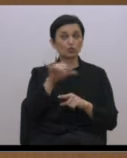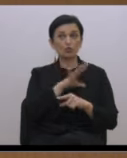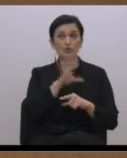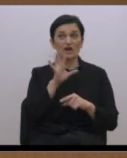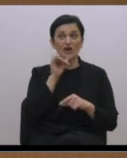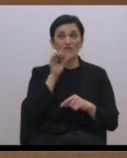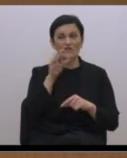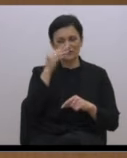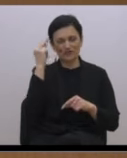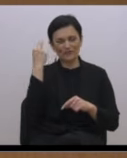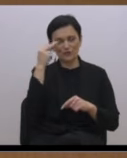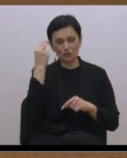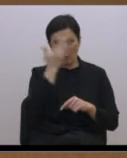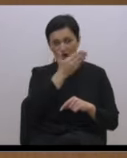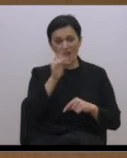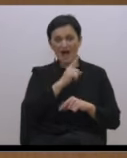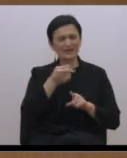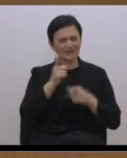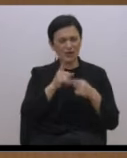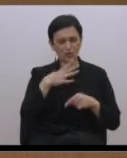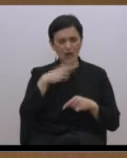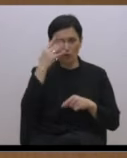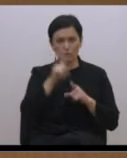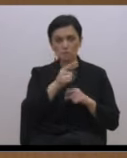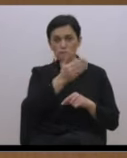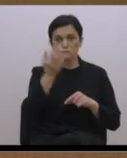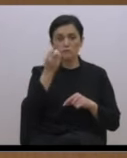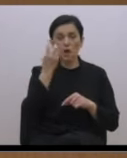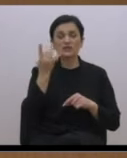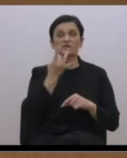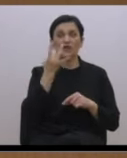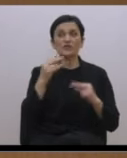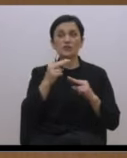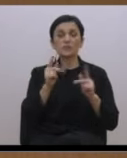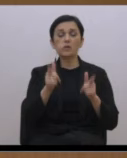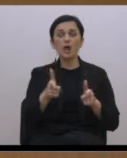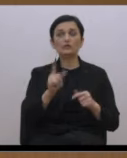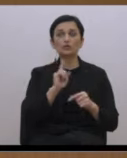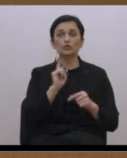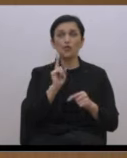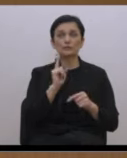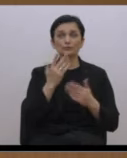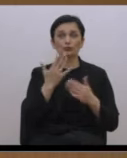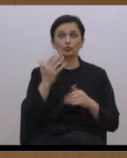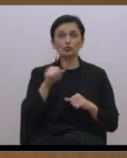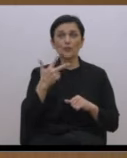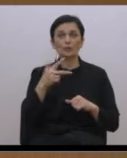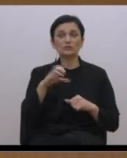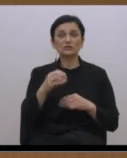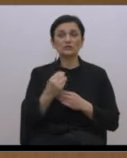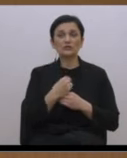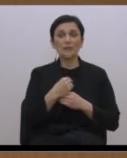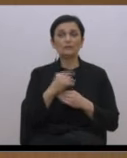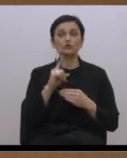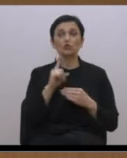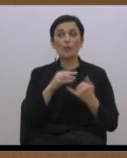ვითომ ხალხიზალას რეალურად ქართულ ოცნებას და არც თქვენ. ეს კიდევ ერთხელ ადასტურებს იმას, რომ თუ შეიძლება 30 წამი რომ დამიმატოთ,